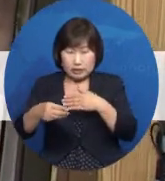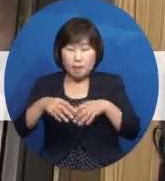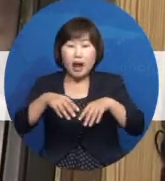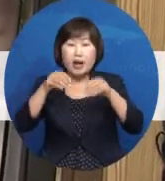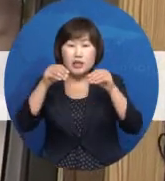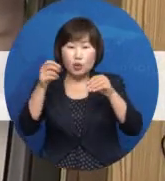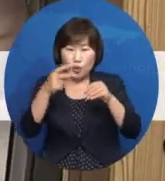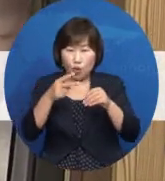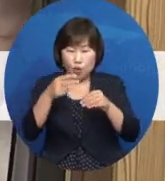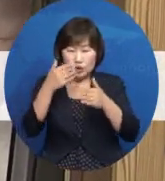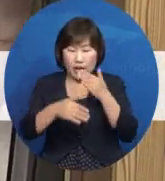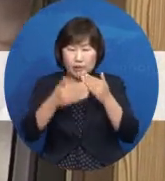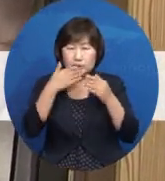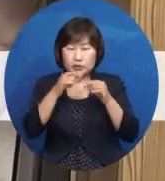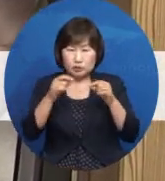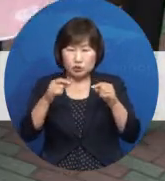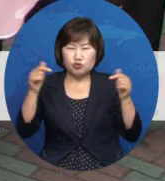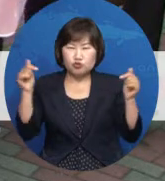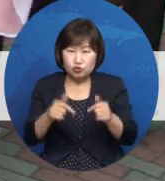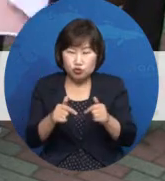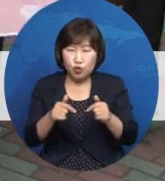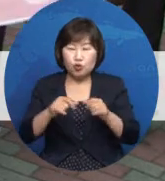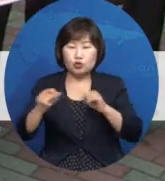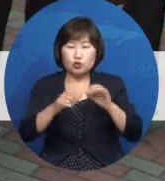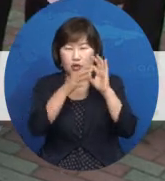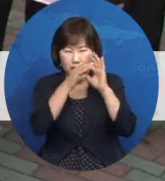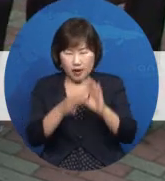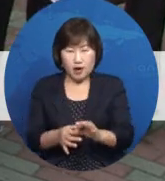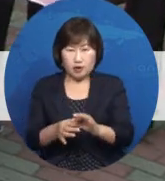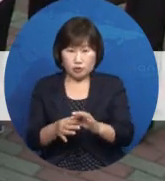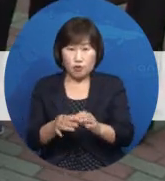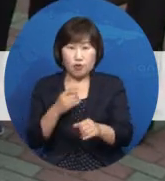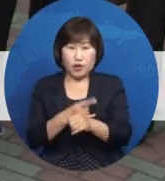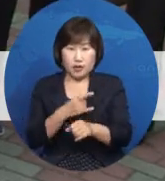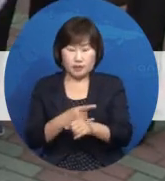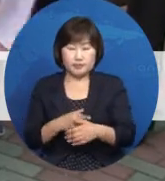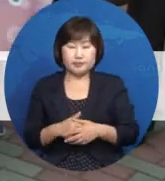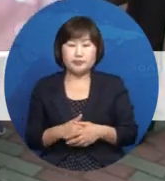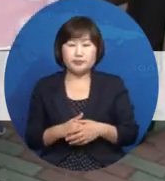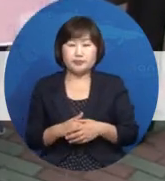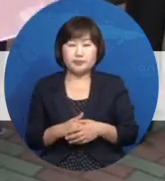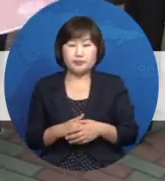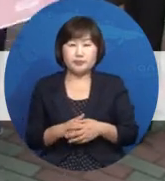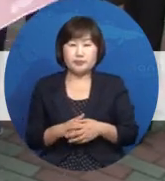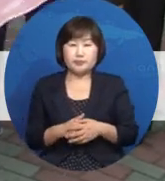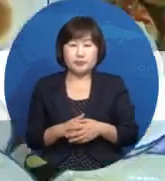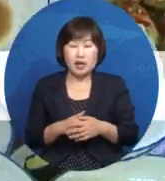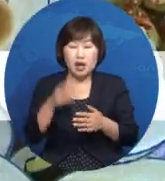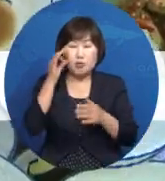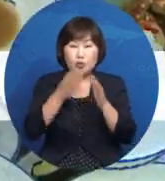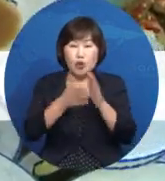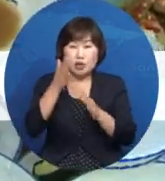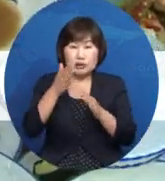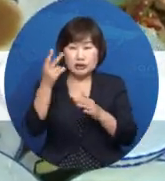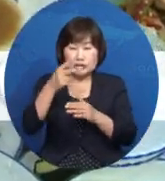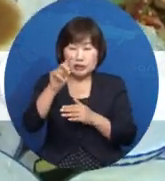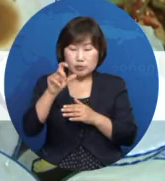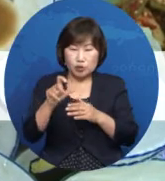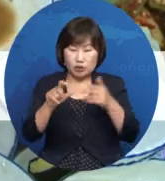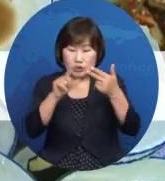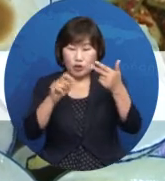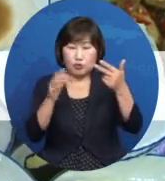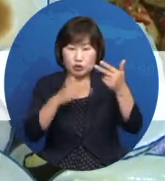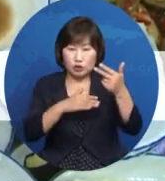말리고 남은 음식물은 줄이고 운동을 지속적으로 펼쳐나간다는 방침입니다. 한편 포항시는 오는 2015년